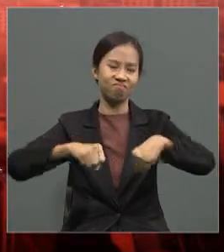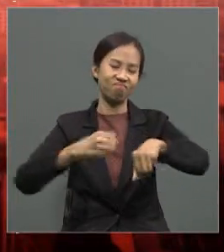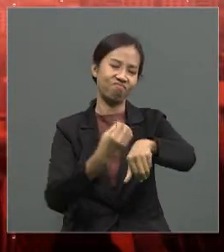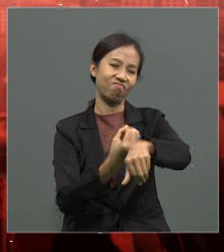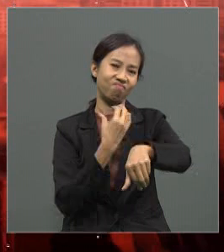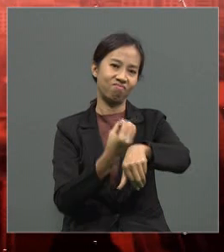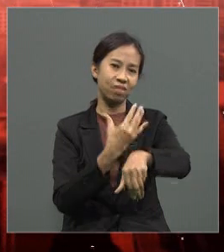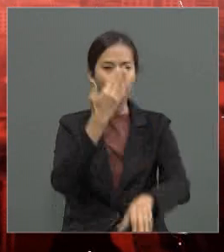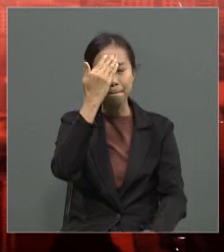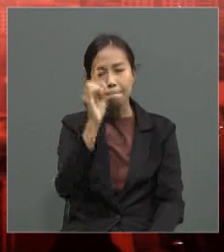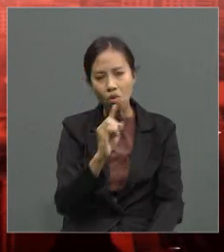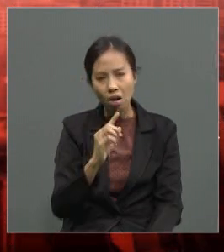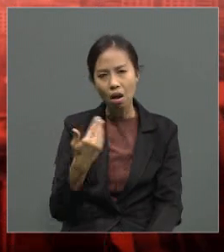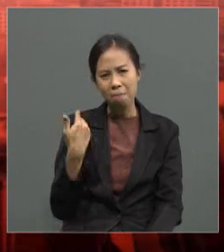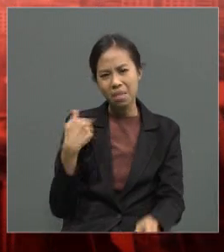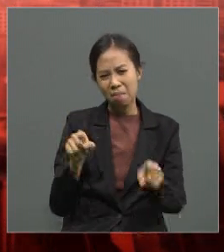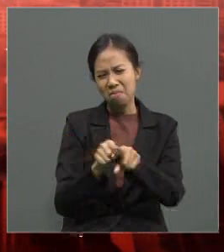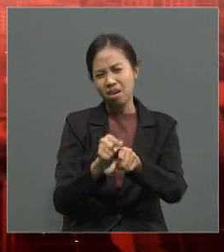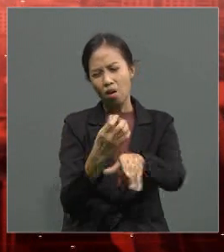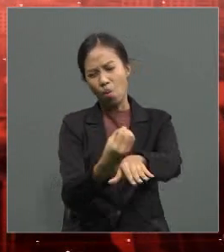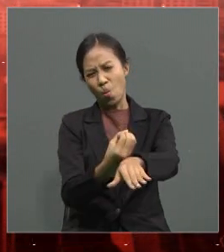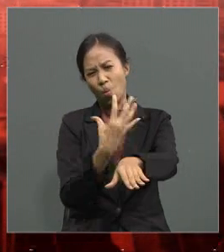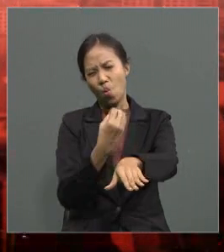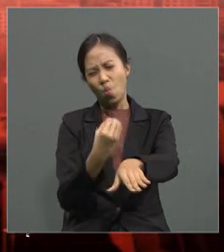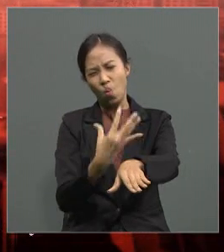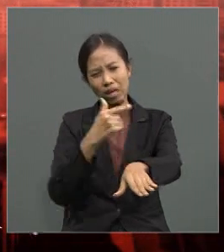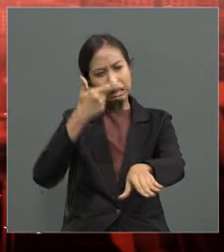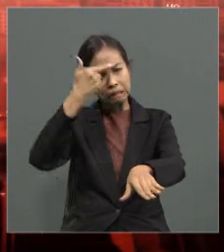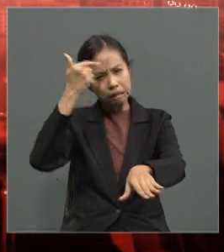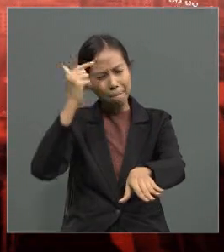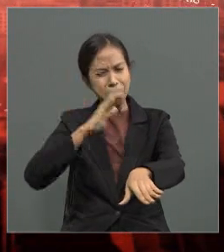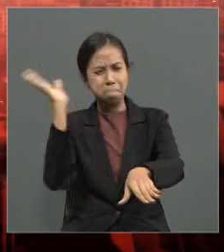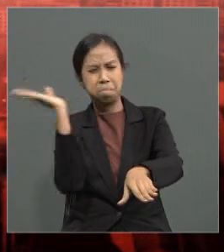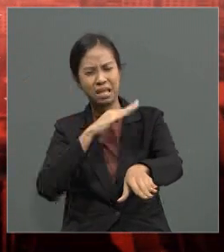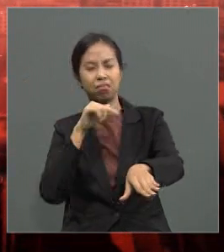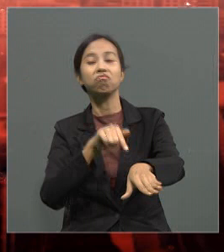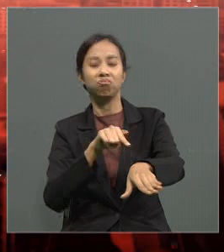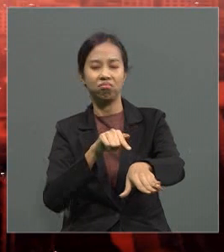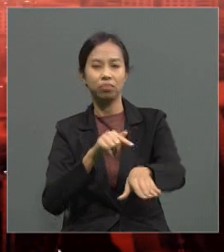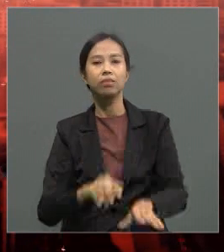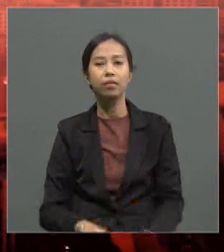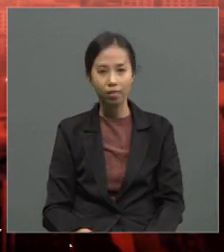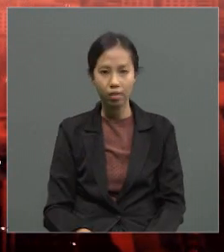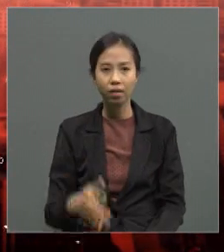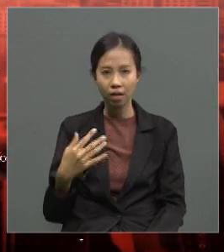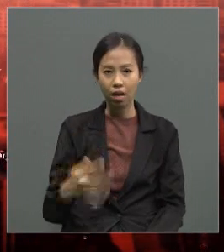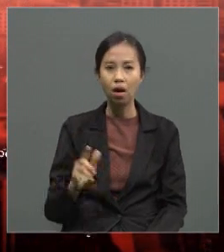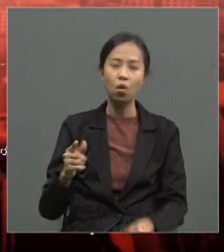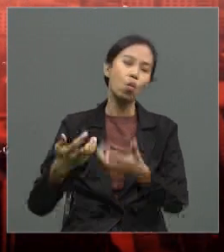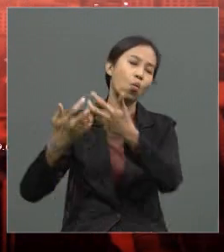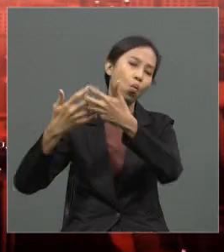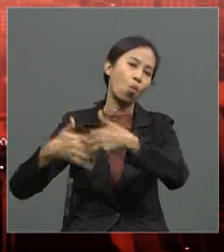เนี่ยการสันดาบหรือการเผาไไม่สมบูรณ์ไงหูควันดำคลุ้งและกลิ่นเหม็นเชียวเนี่ยนะครับรวมไปถึงควันจากโรง